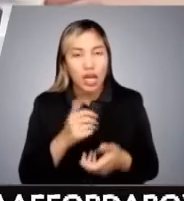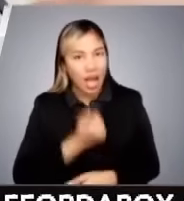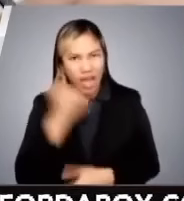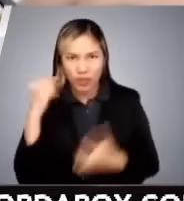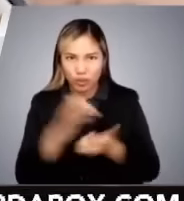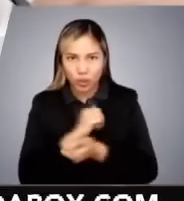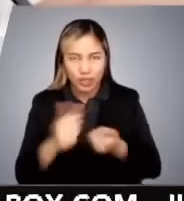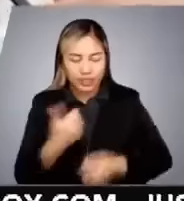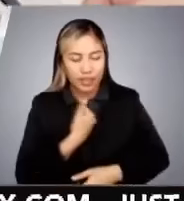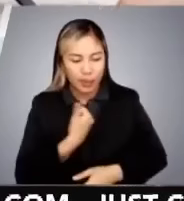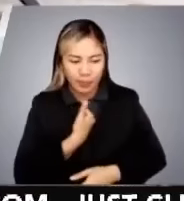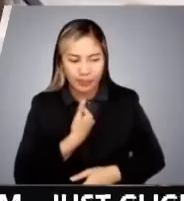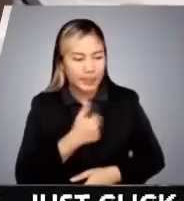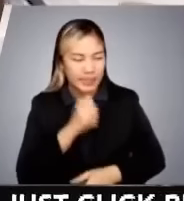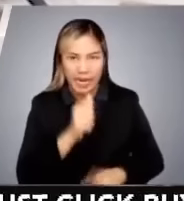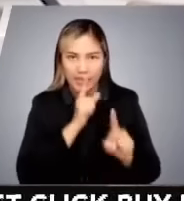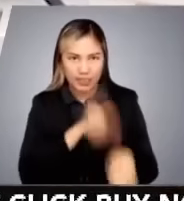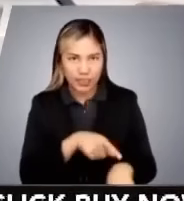kanina.